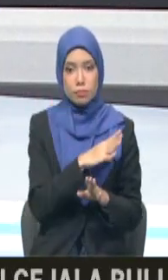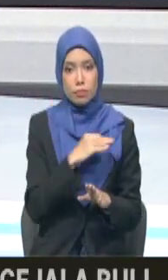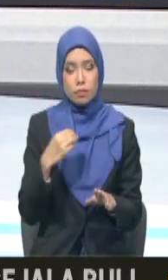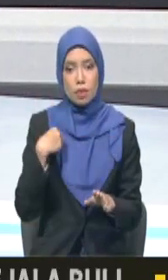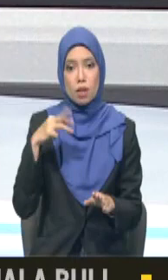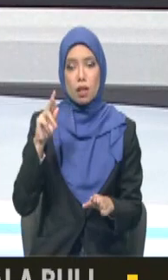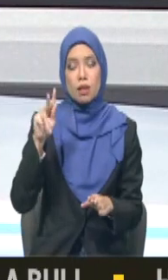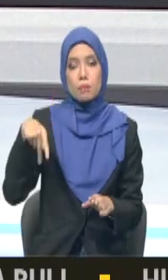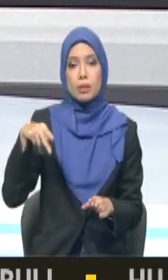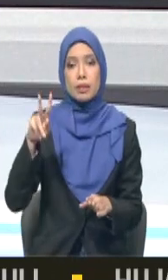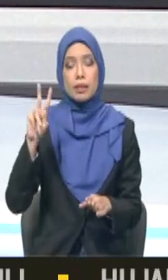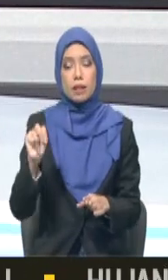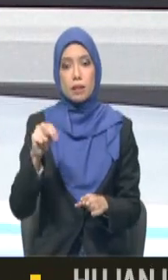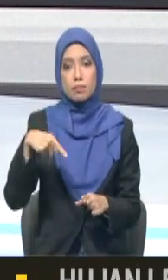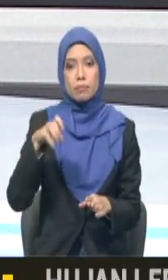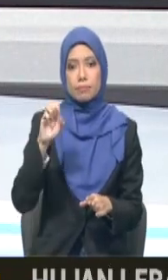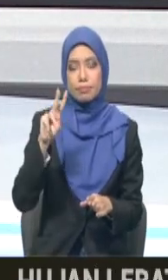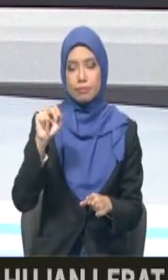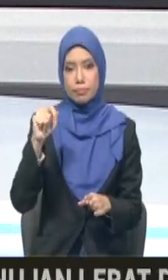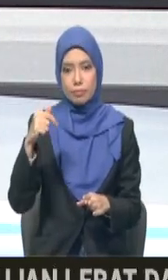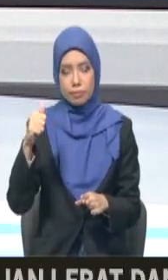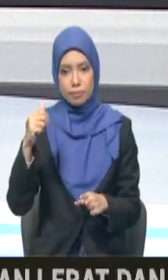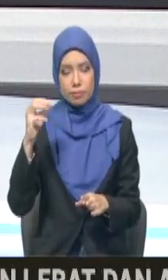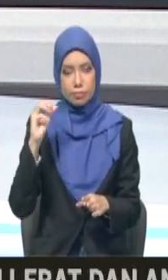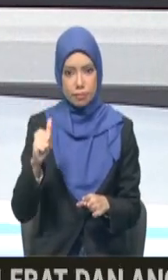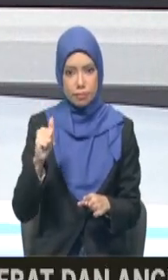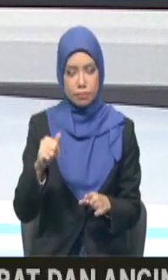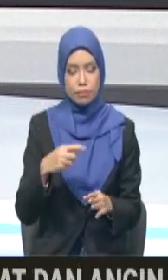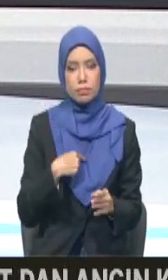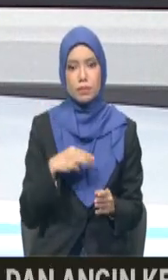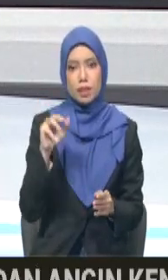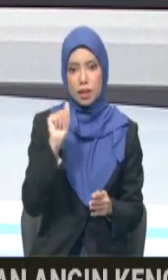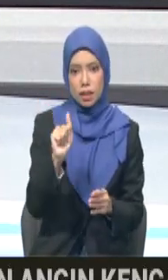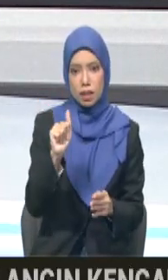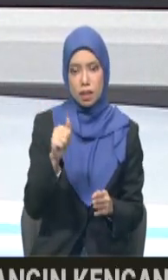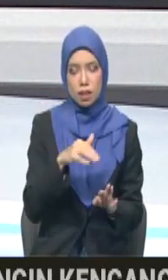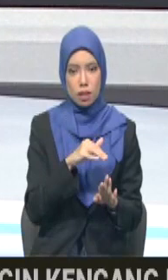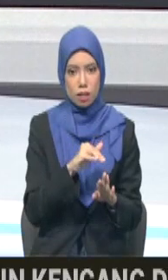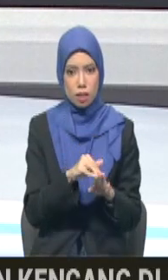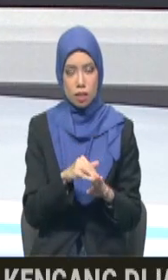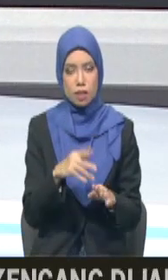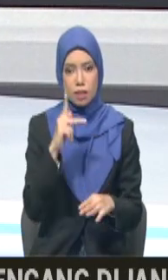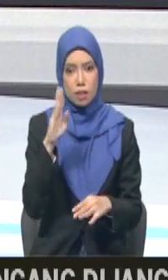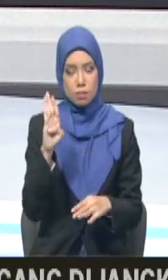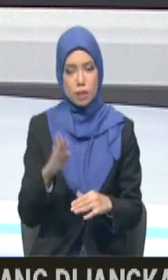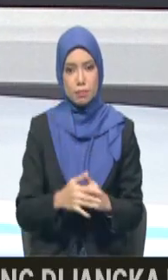penaga kawasan a mukim Seria Majlis berlangsung di pusat tingkatan enam Kuala